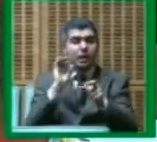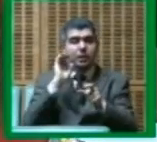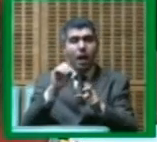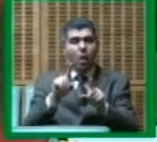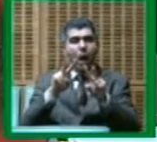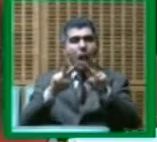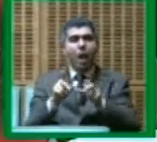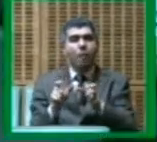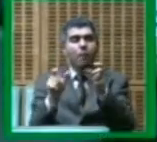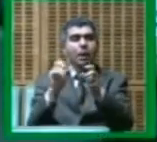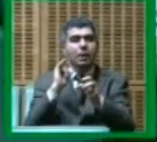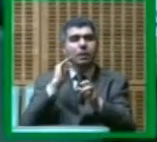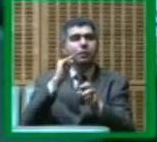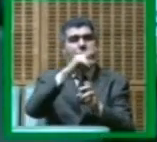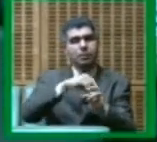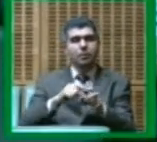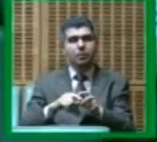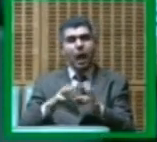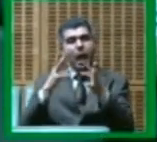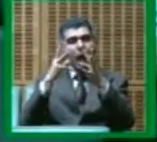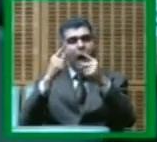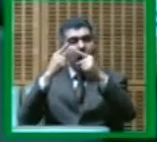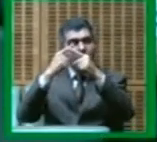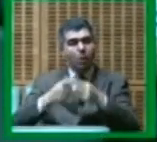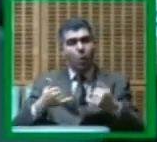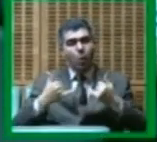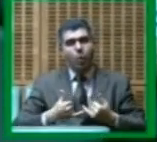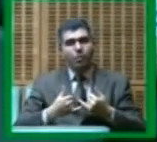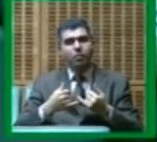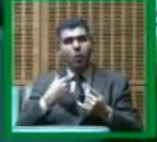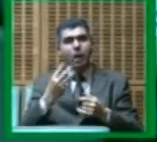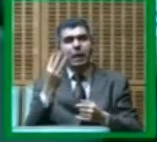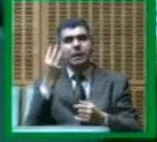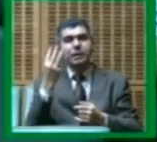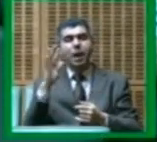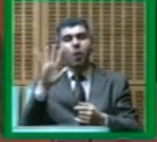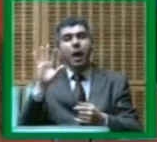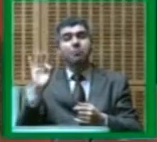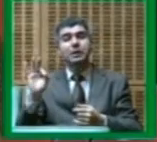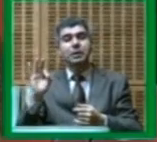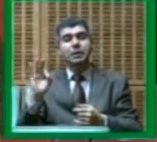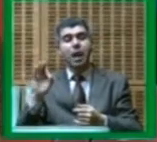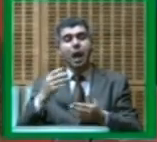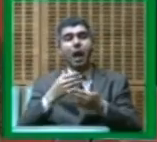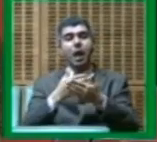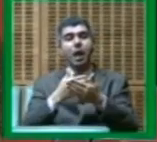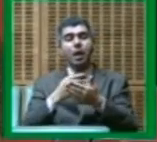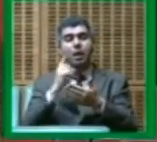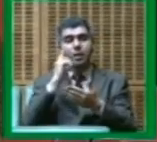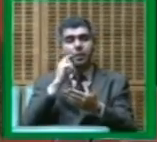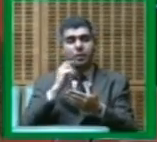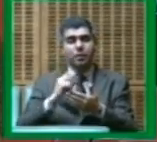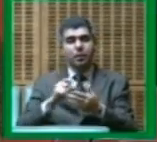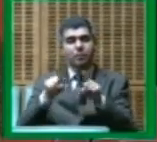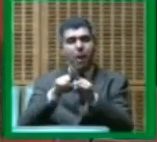ديال الفرق اللي كدير التدخل. نعطيكم الارقام، اليوم عندنا 350 آلة، هذا عندي التجهيز، ما كنتكلمش على الوقايه المدنيه وتبارك الله